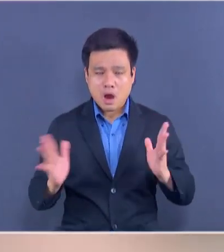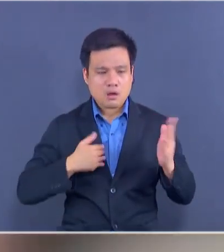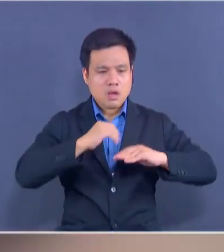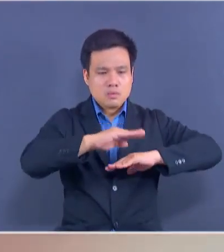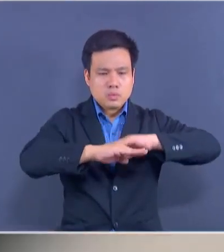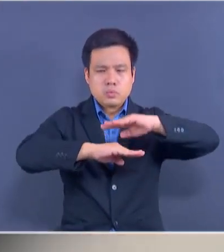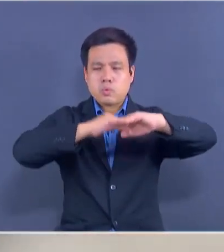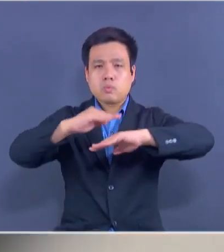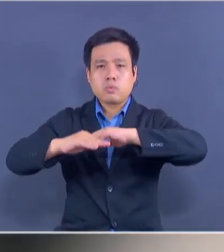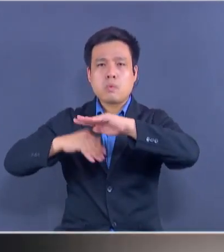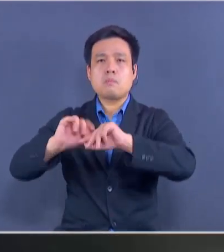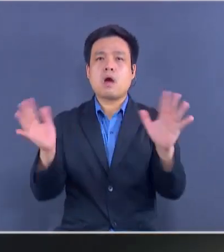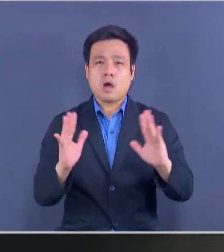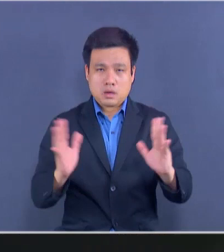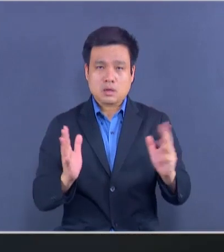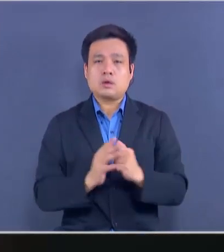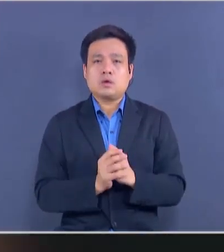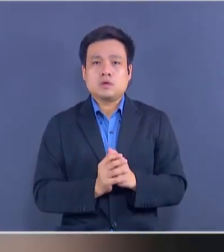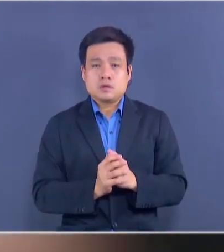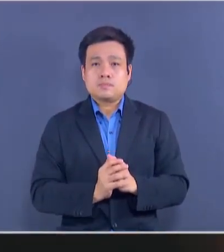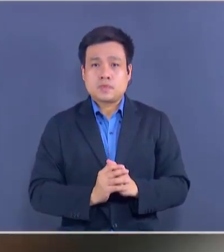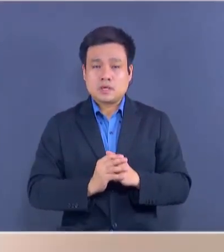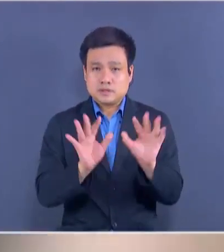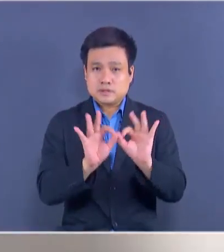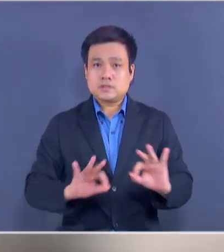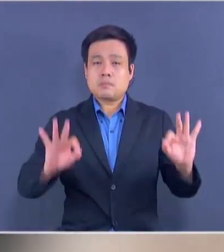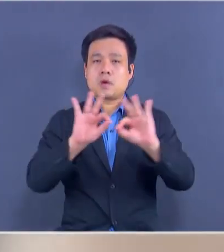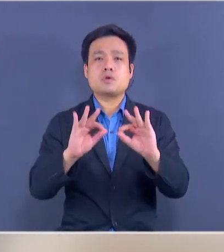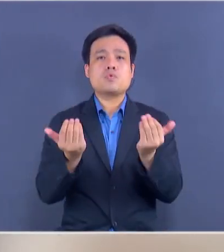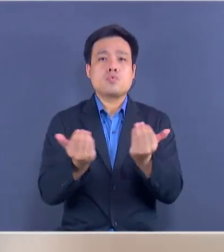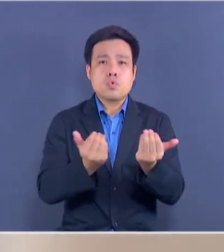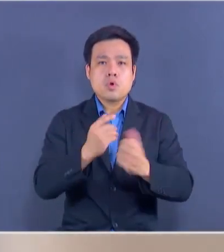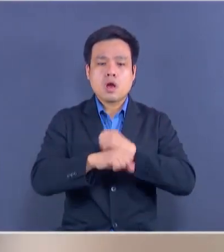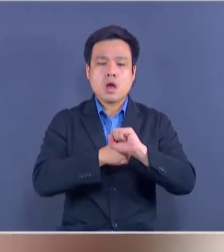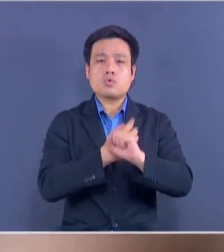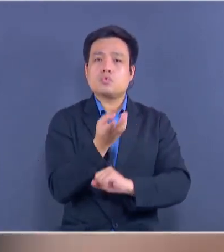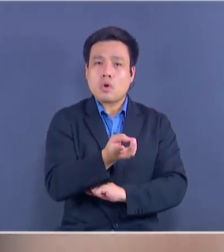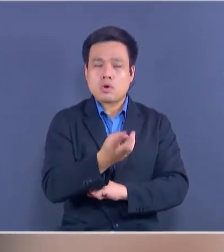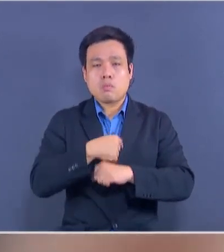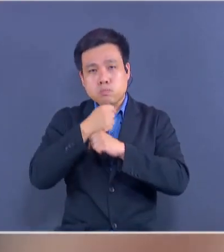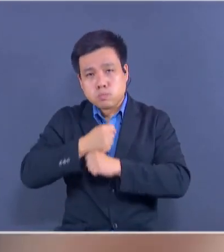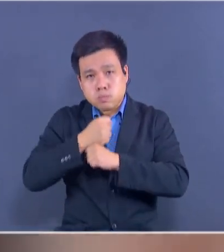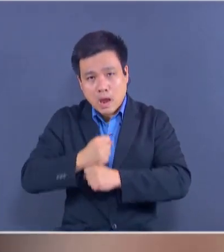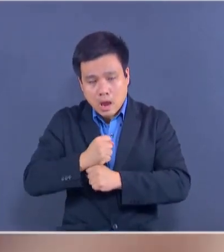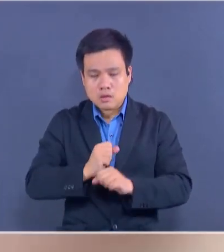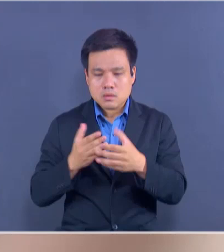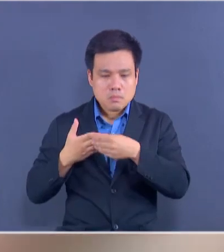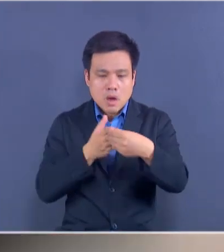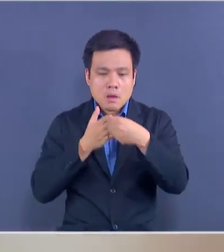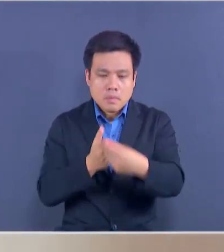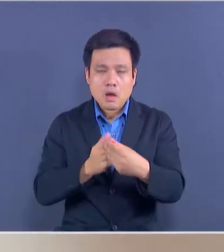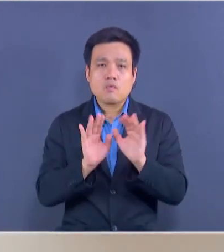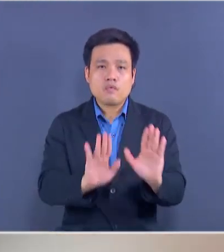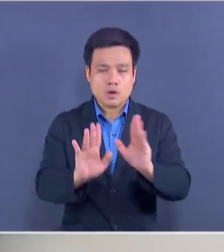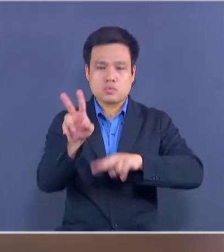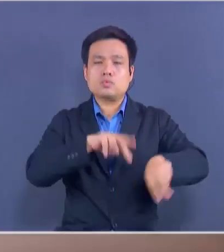แหงเหมือนกันนะคะทุกที่เลยโดยเฉพาะใครมีเด็กเล็กใครมีผู้สูงอายุระมัดระวังให้ดีดูแลหน่อยตอนช่วงขึ้นลงบัน